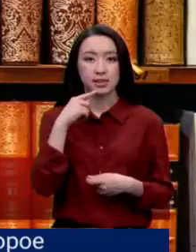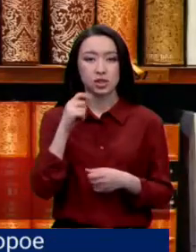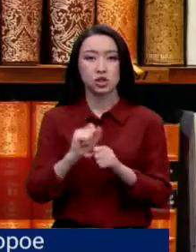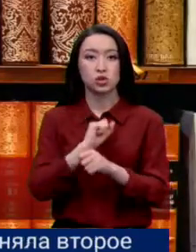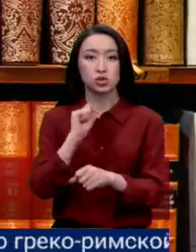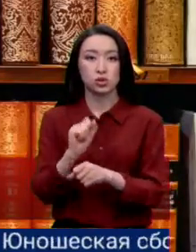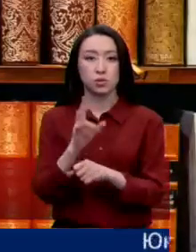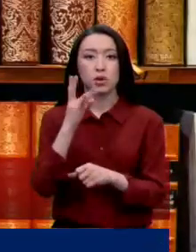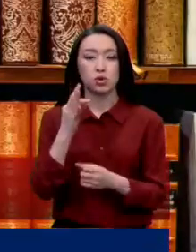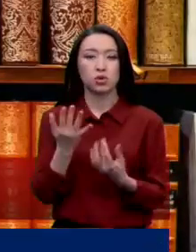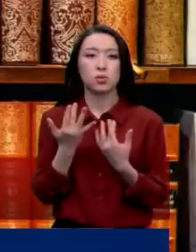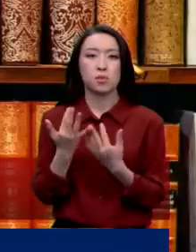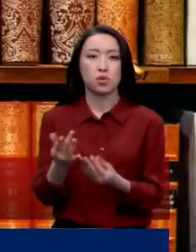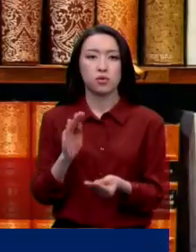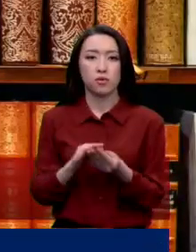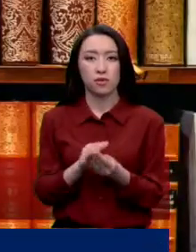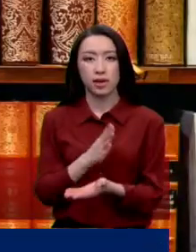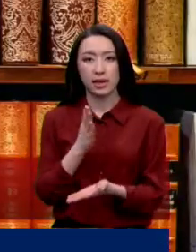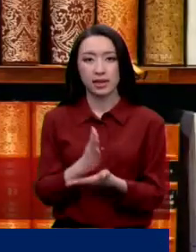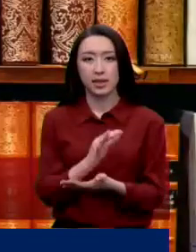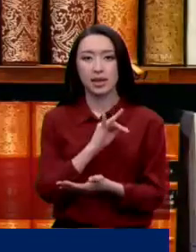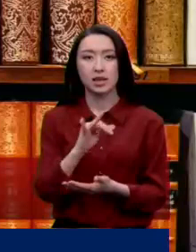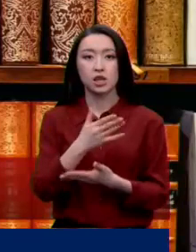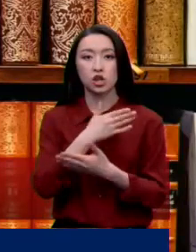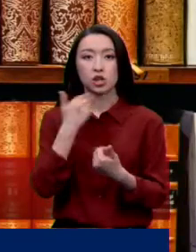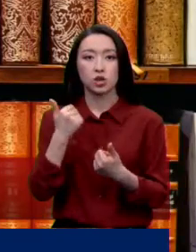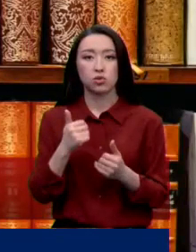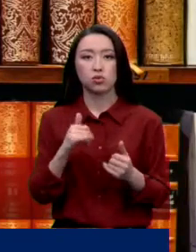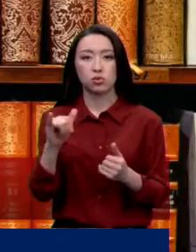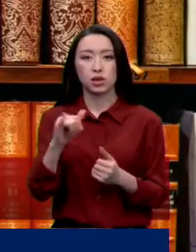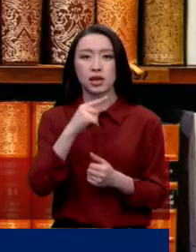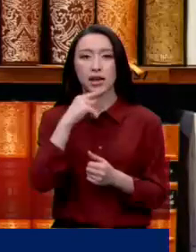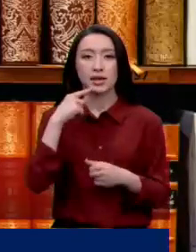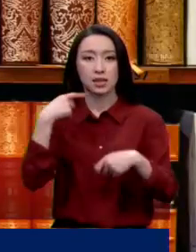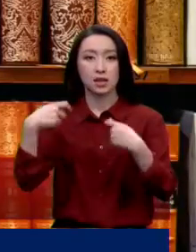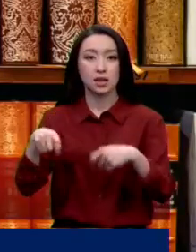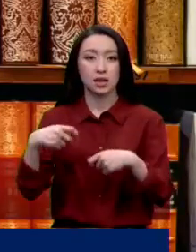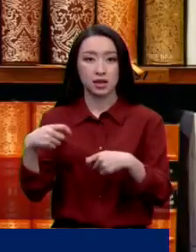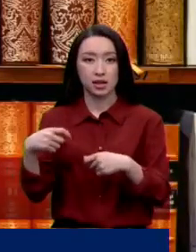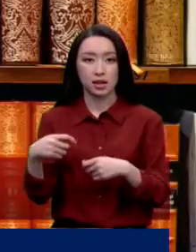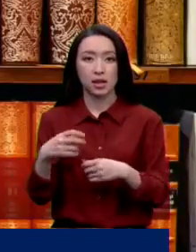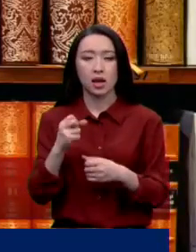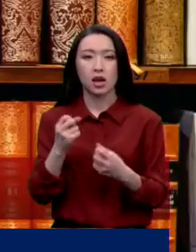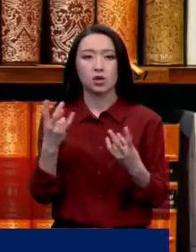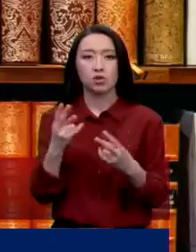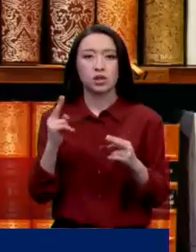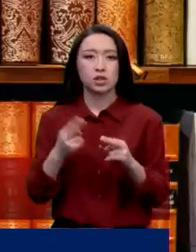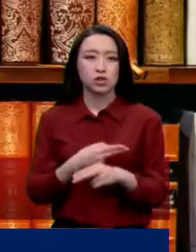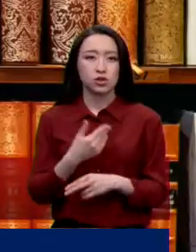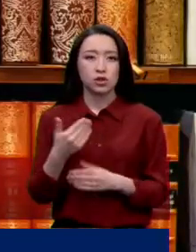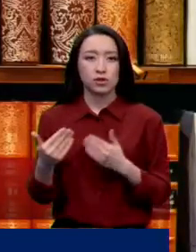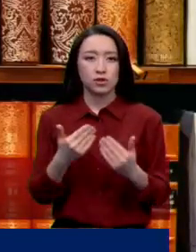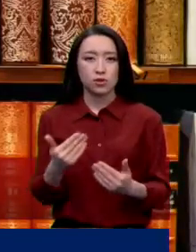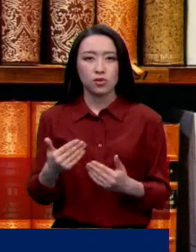но наверняка спрос какой-то остался. И в отсутствии предложения на российском рынке, оно за исключением китайцев и